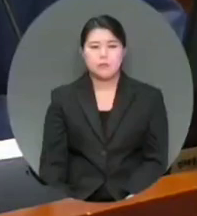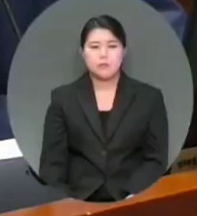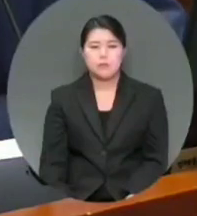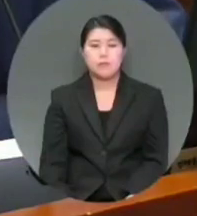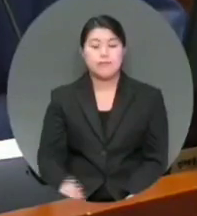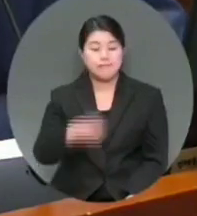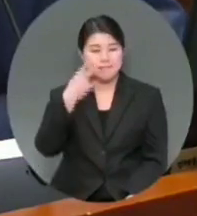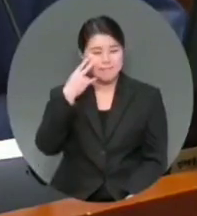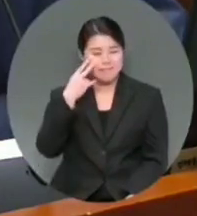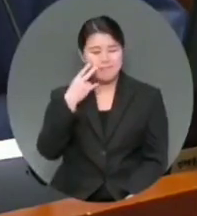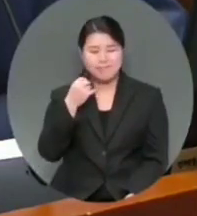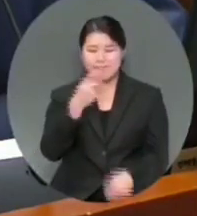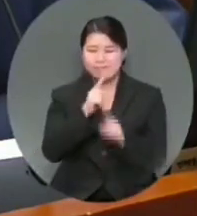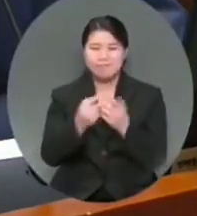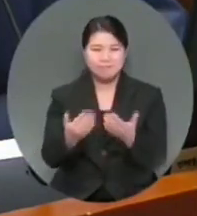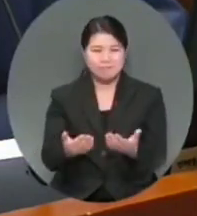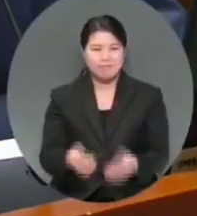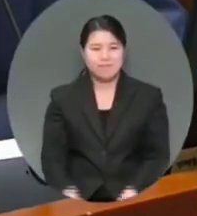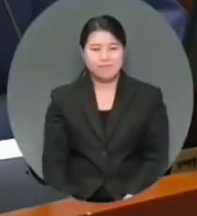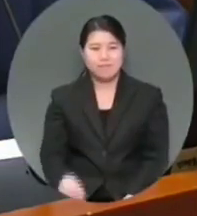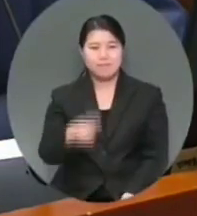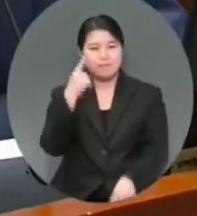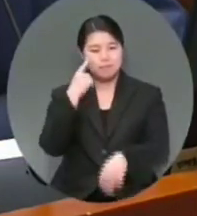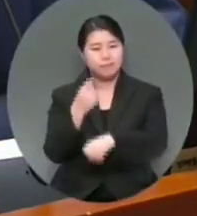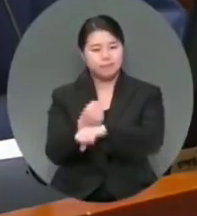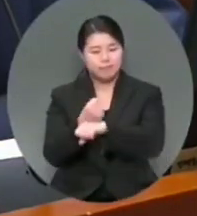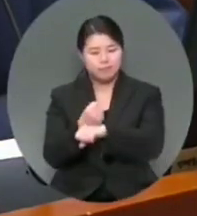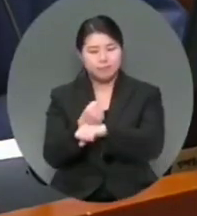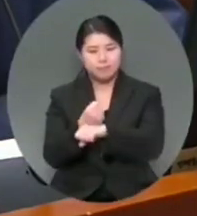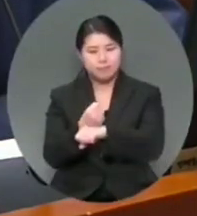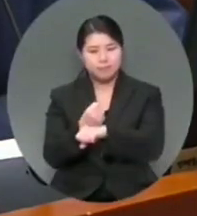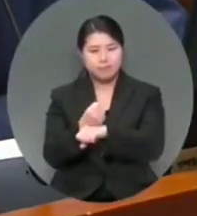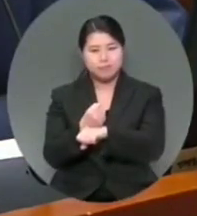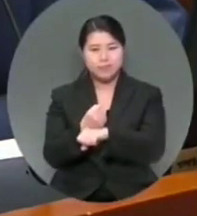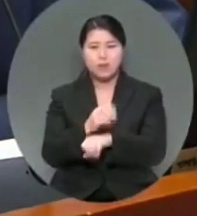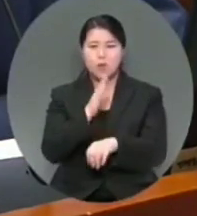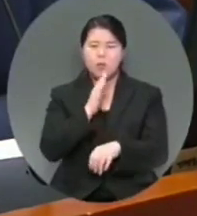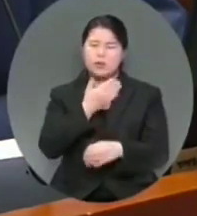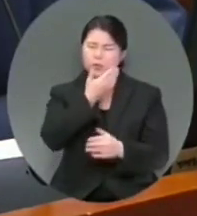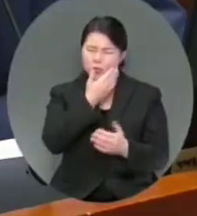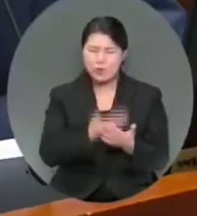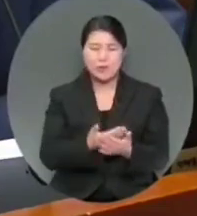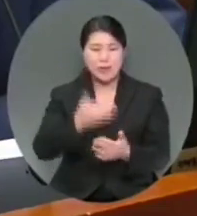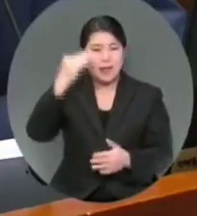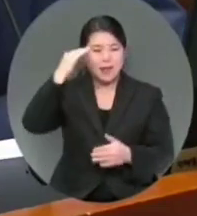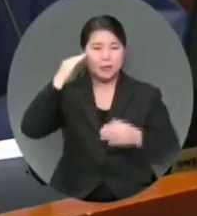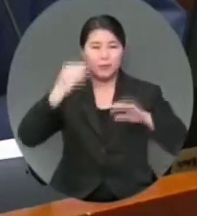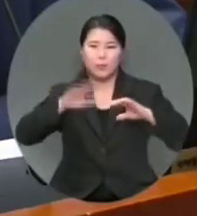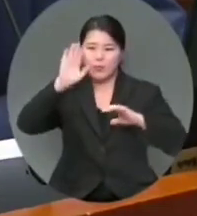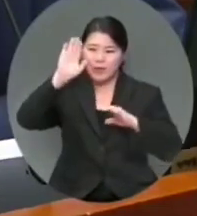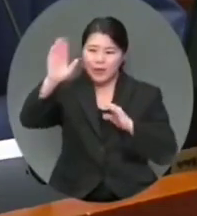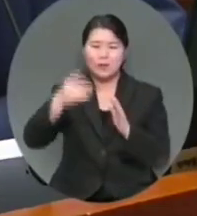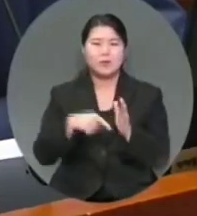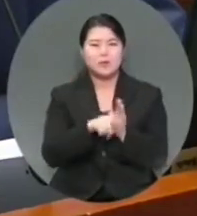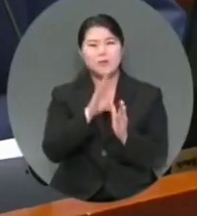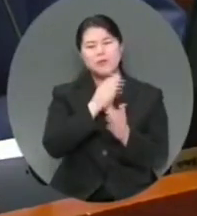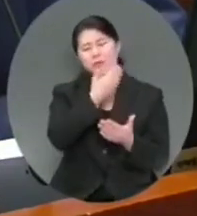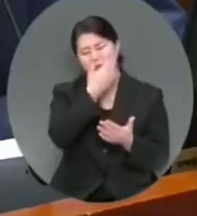예, 제가 다시 한번 말씀드리지만 R&D 우리 과기가 정말 중요하다. 대한민국 미래를 위해서 중요하다.